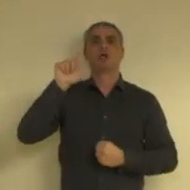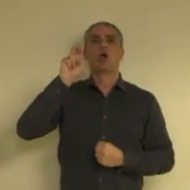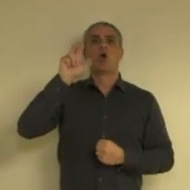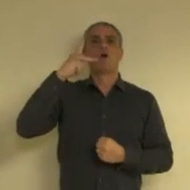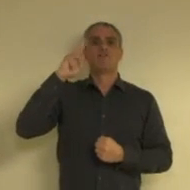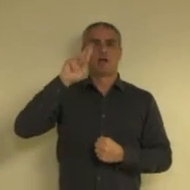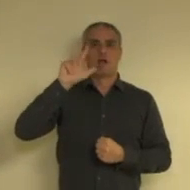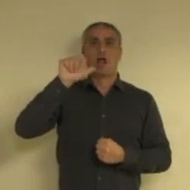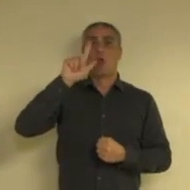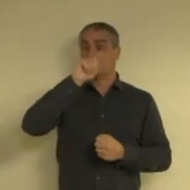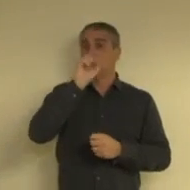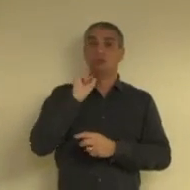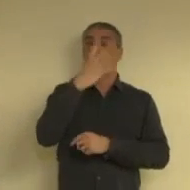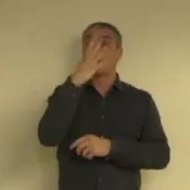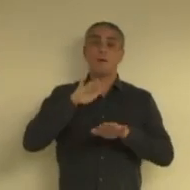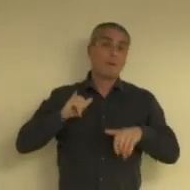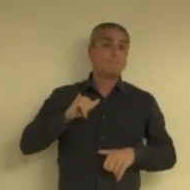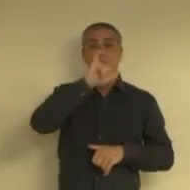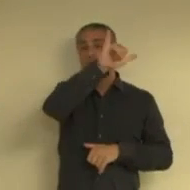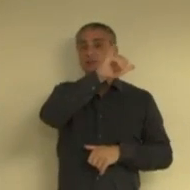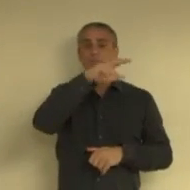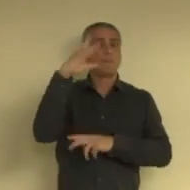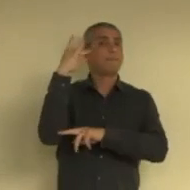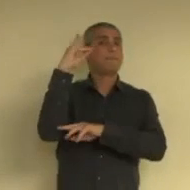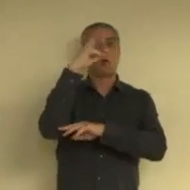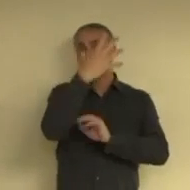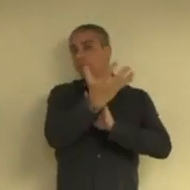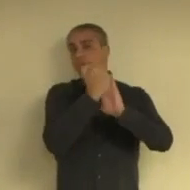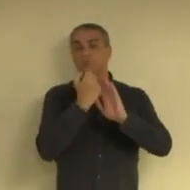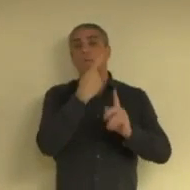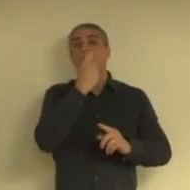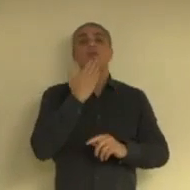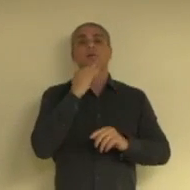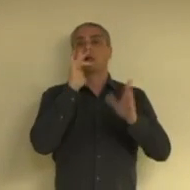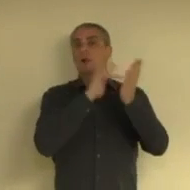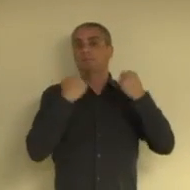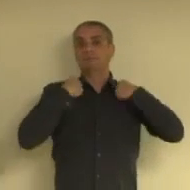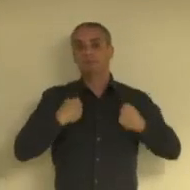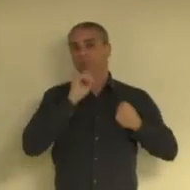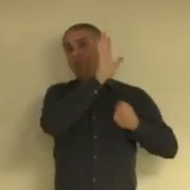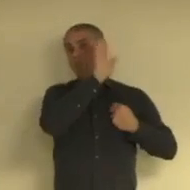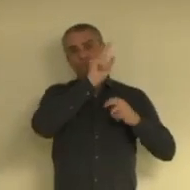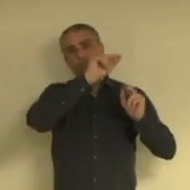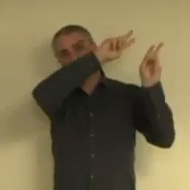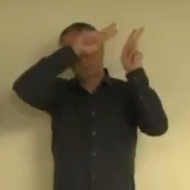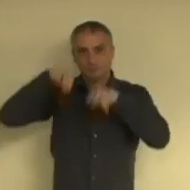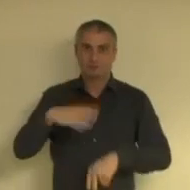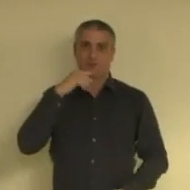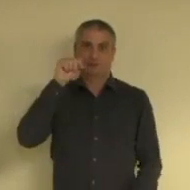אלוני. שלחנו 4 מטוסים לפרו לאסוף מאות ישראלים כדי להביא אותם